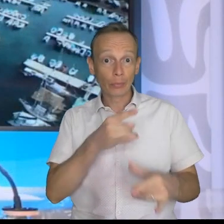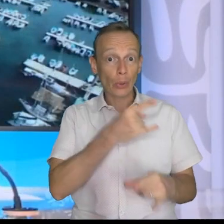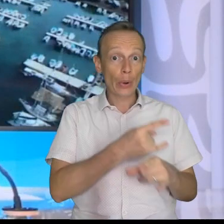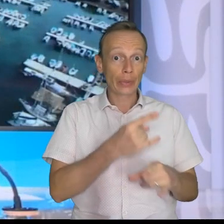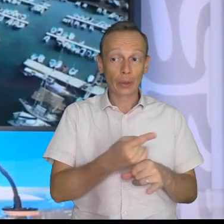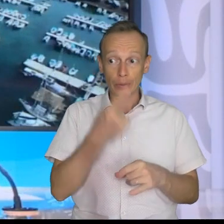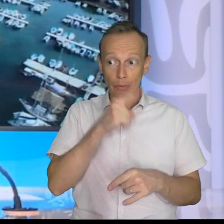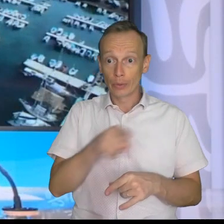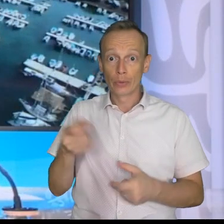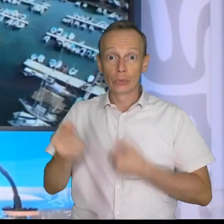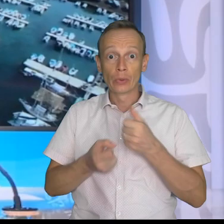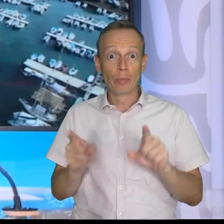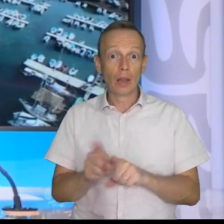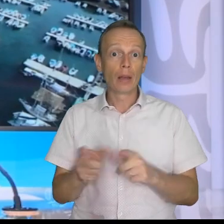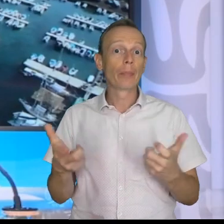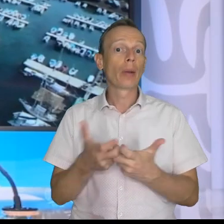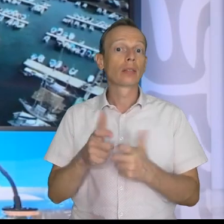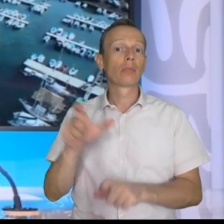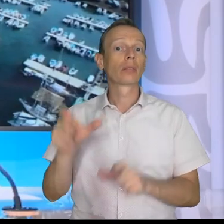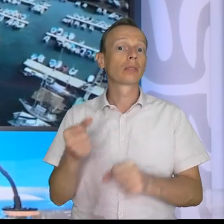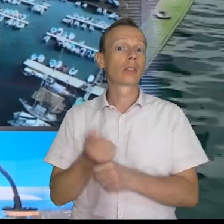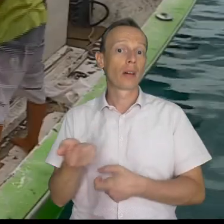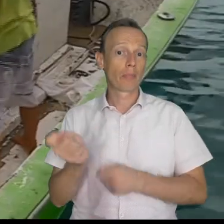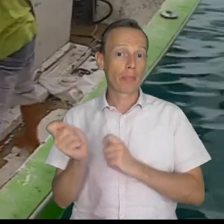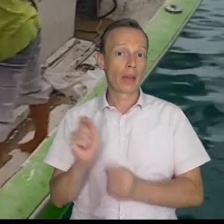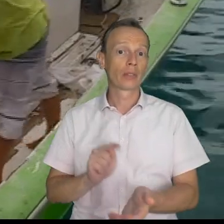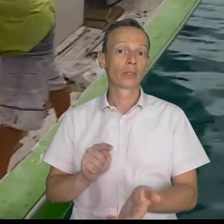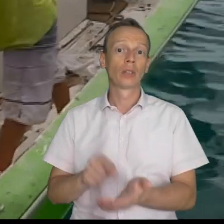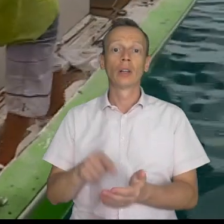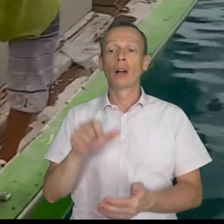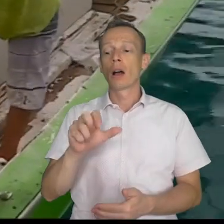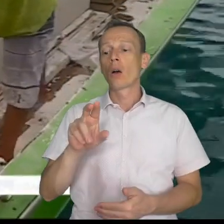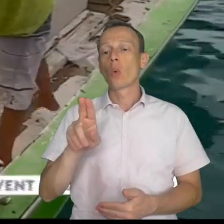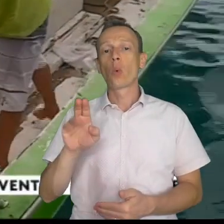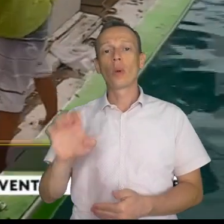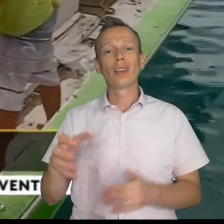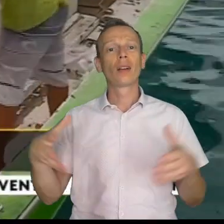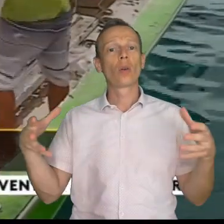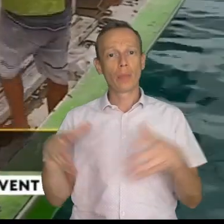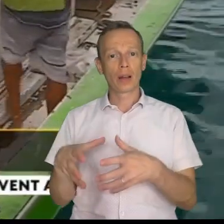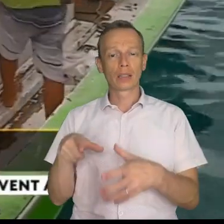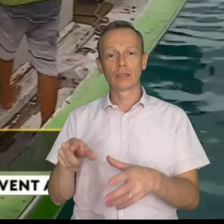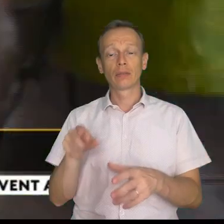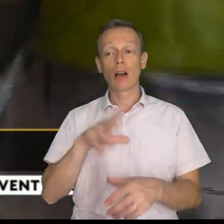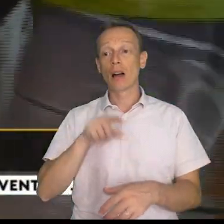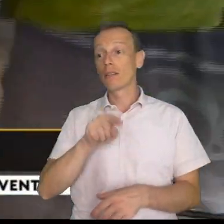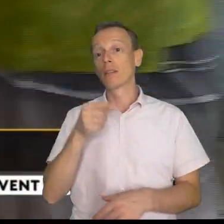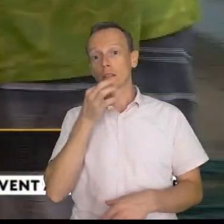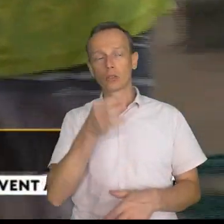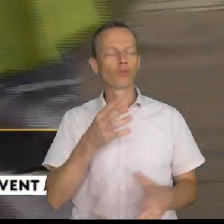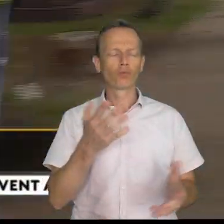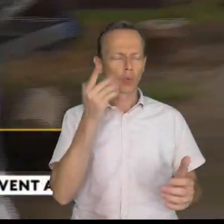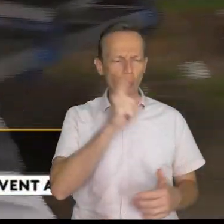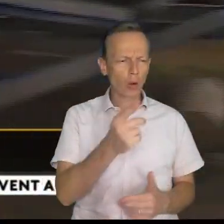hôtels seront bien évidemment impactées. Comme par exemple, les pêcheurs à la coopérative de Aroué. Il y a une partie qui se